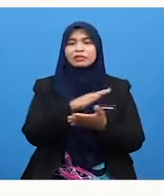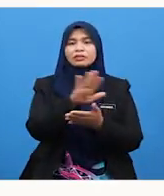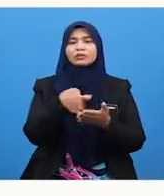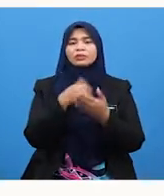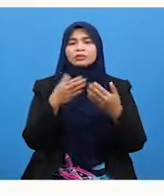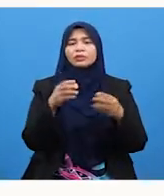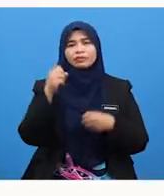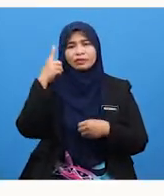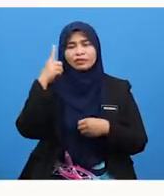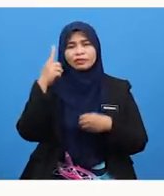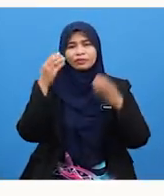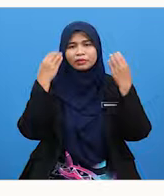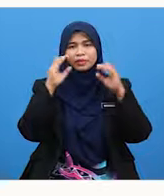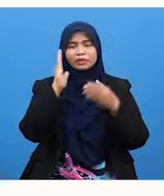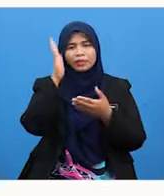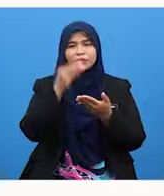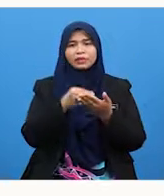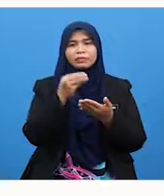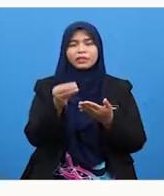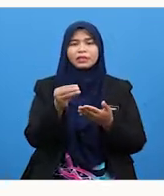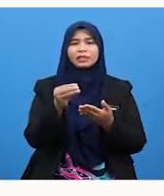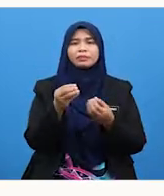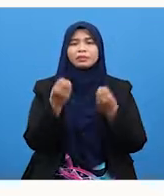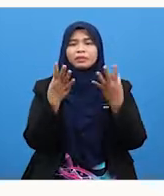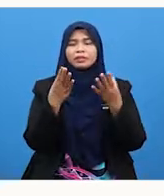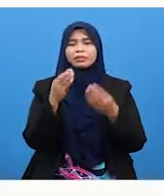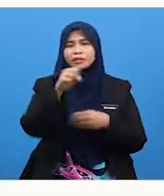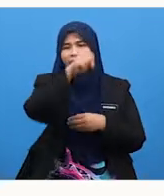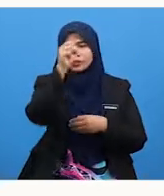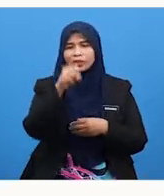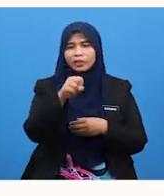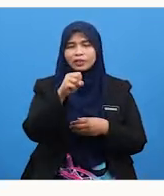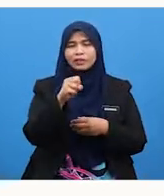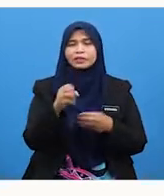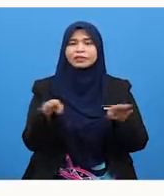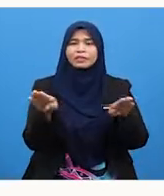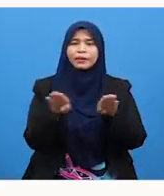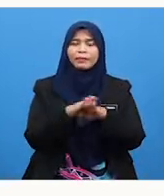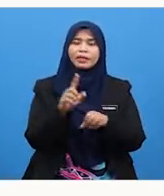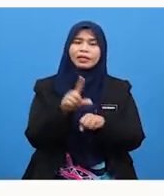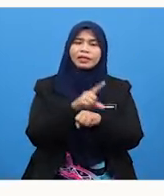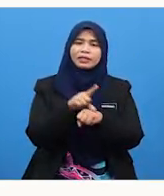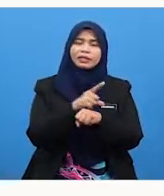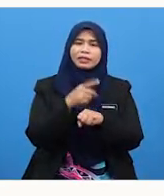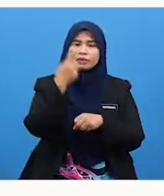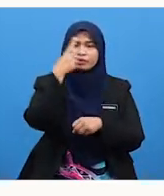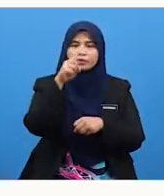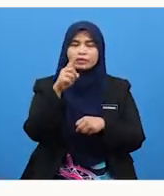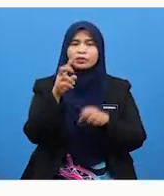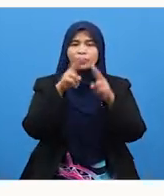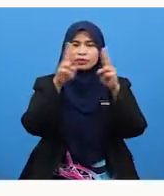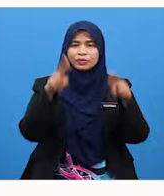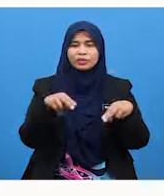seterusnya cikgu akan berikan beberapa soalan sebagai latihan untuk